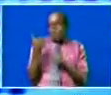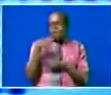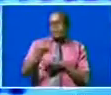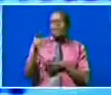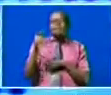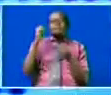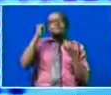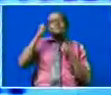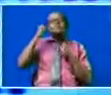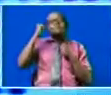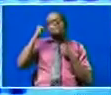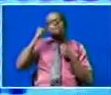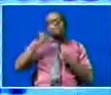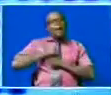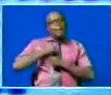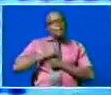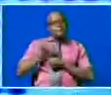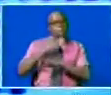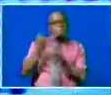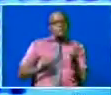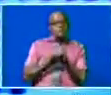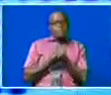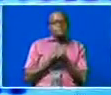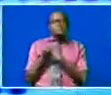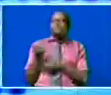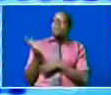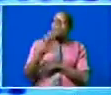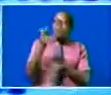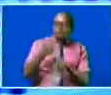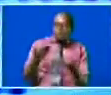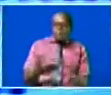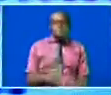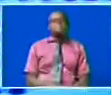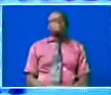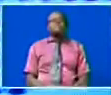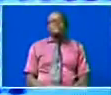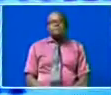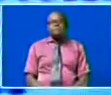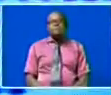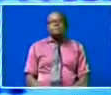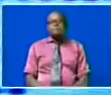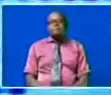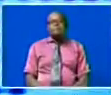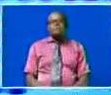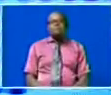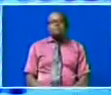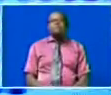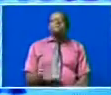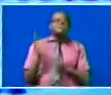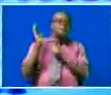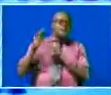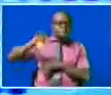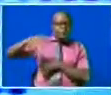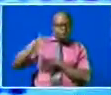la, na kitega uchumi. Francis Mtalaki amerejea kutoka kijiji cha Maereni Kambe kule kaunti ya Kilifi na